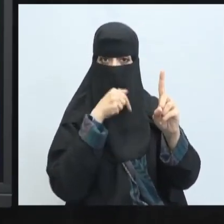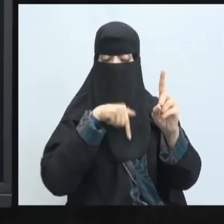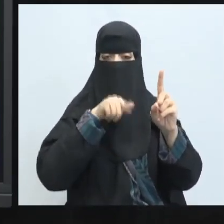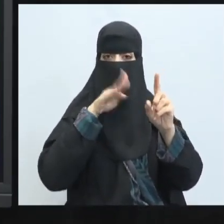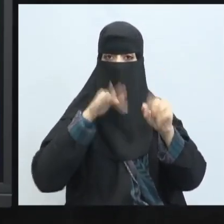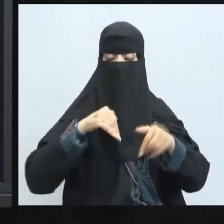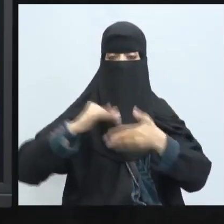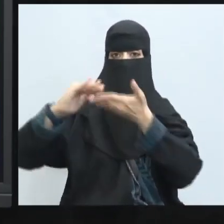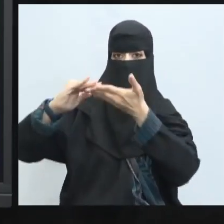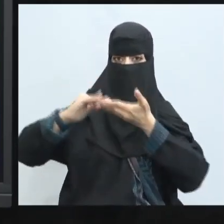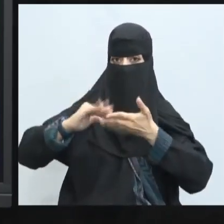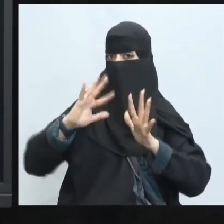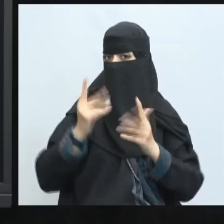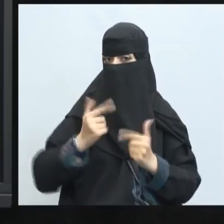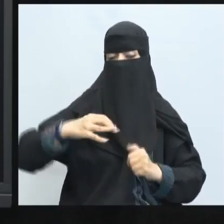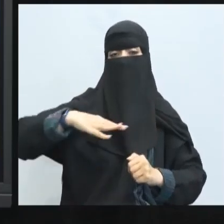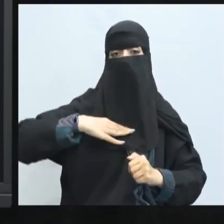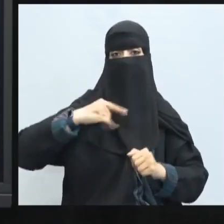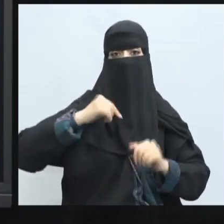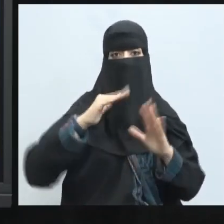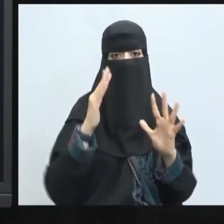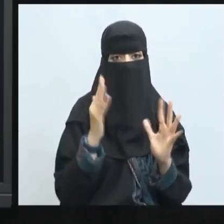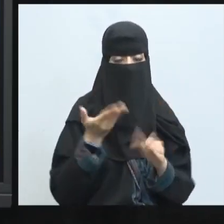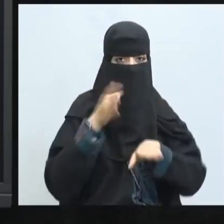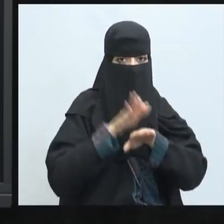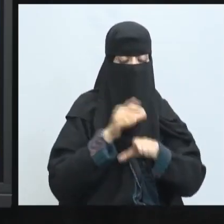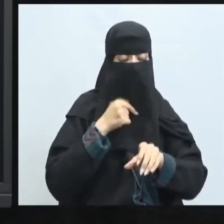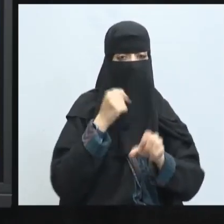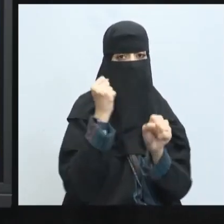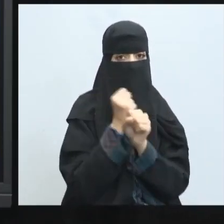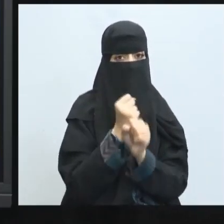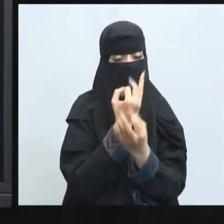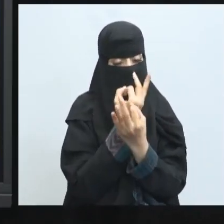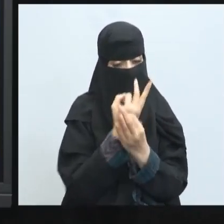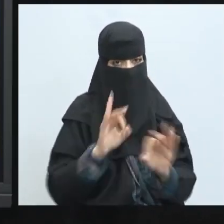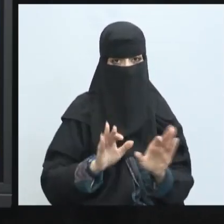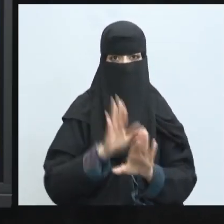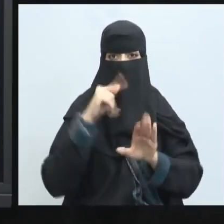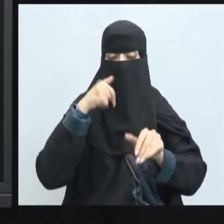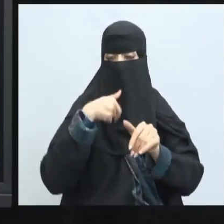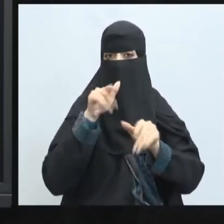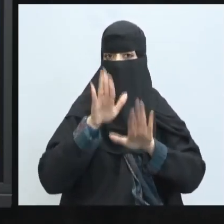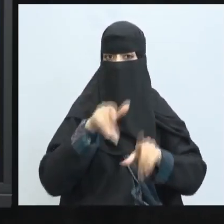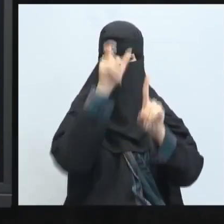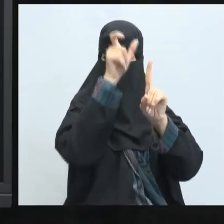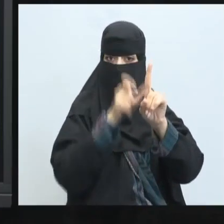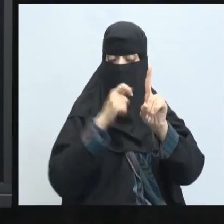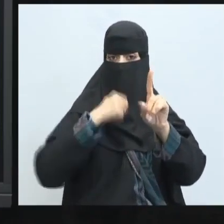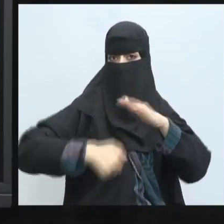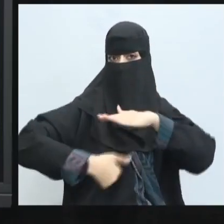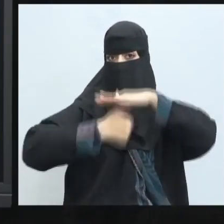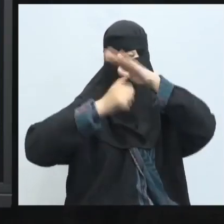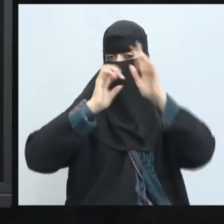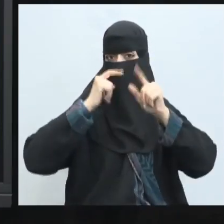الايمن الذي يساعد المدير على انجاز اعماله ل ذكرنا ان المدير لديه اعمال كبيره وفي تحقيق